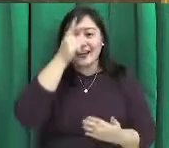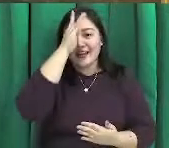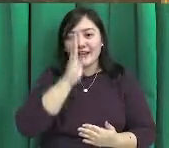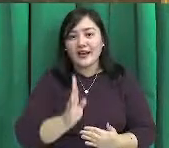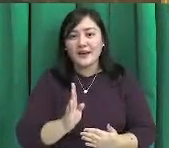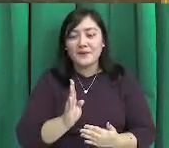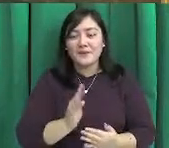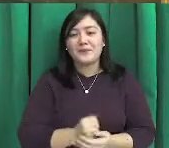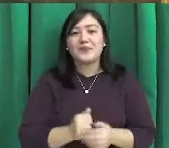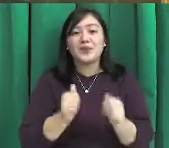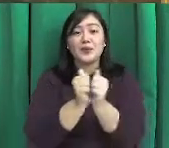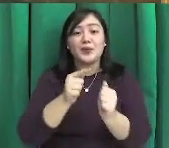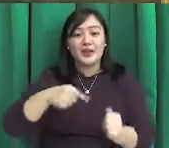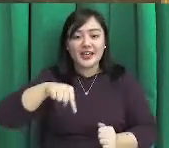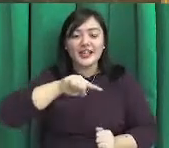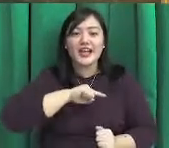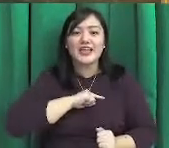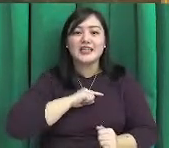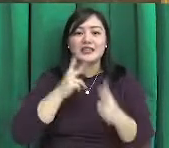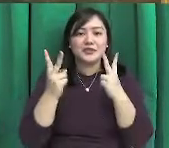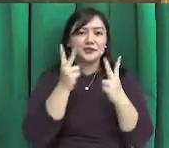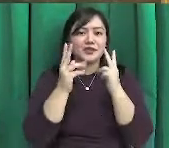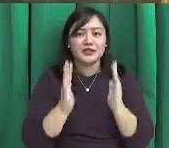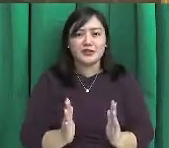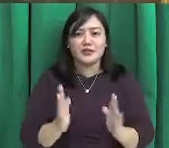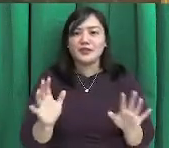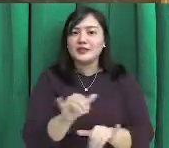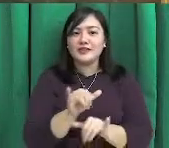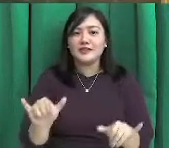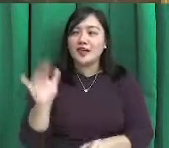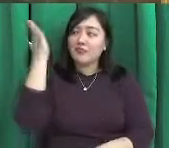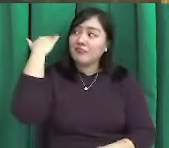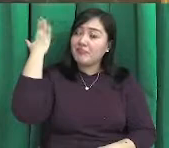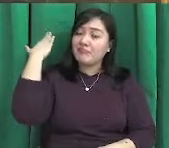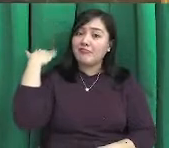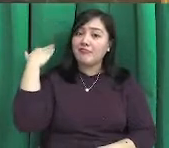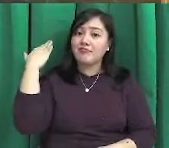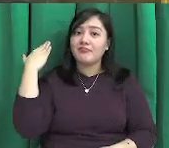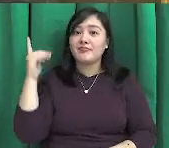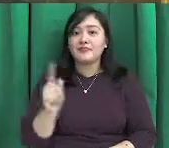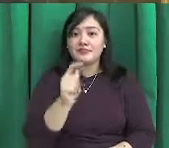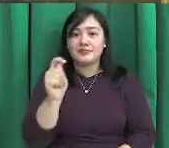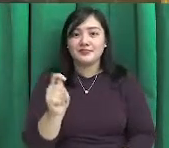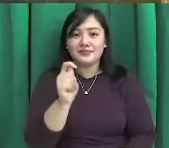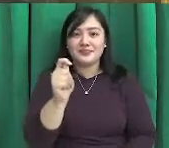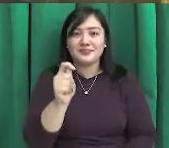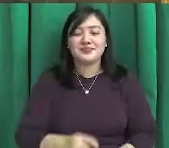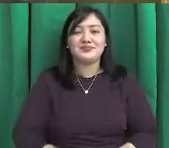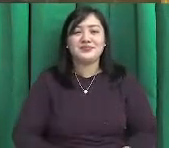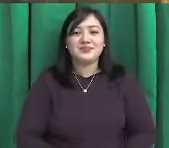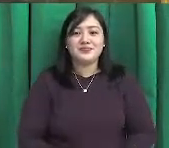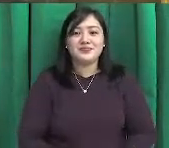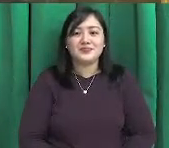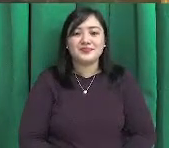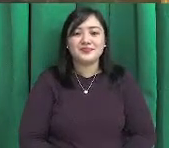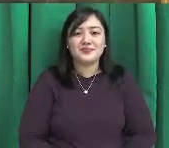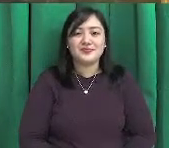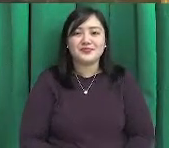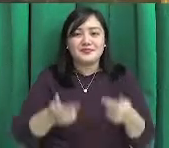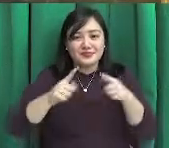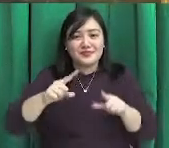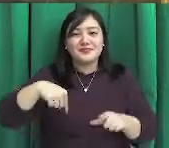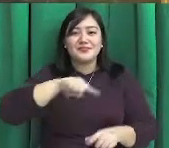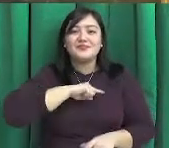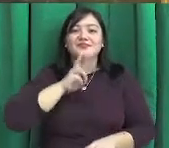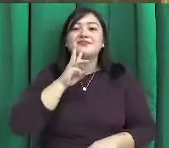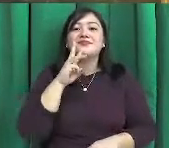noong last Tuesday. At salamat sa kanyang pagpapaunlak sa atin. Okay? Amen. And let's welcome once